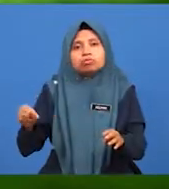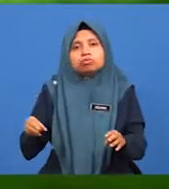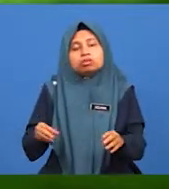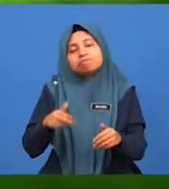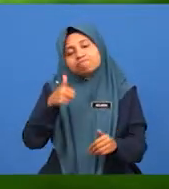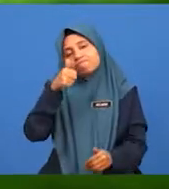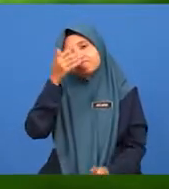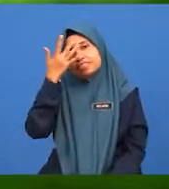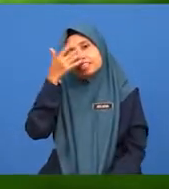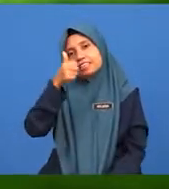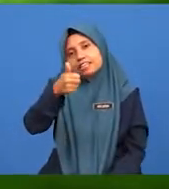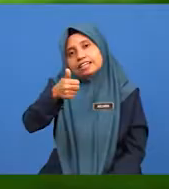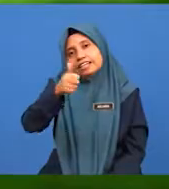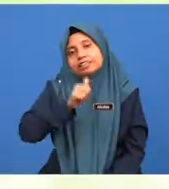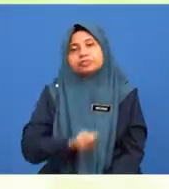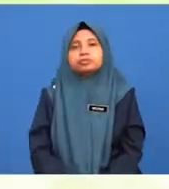Murid-murid memang hebat.